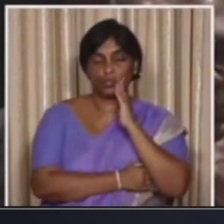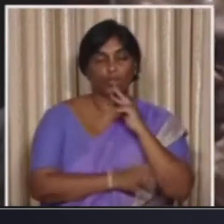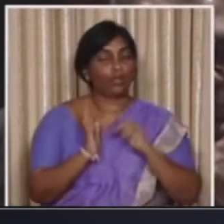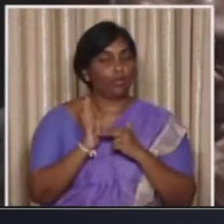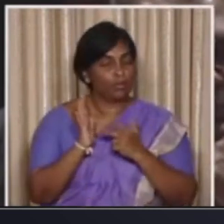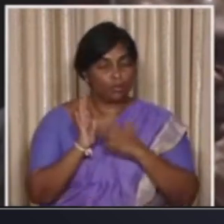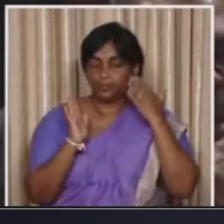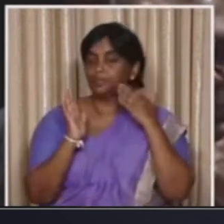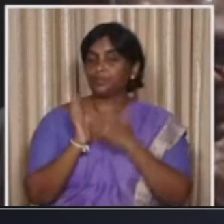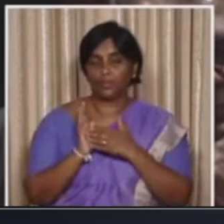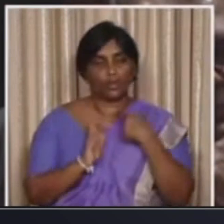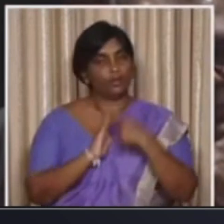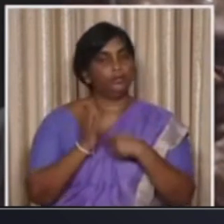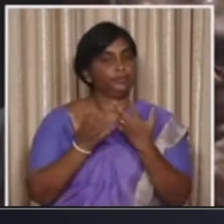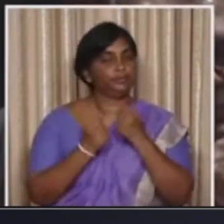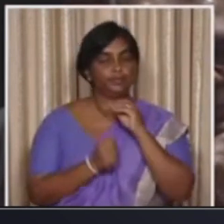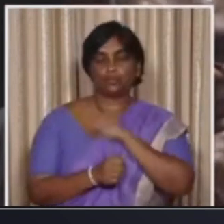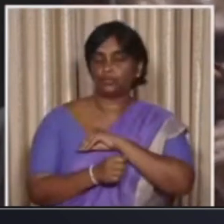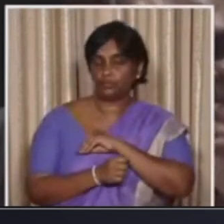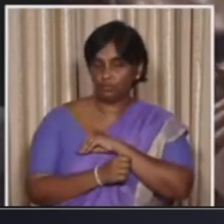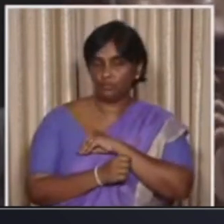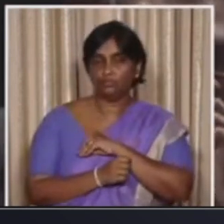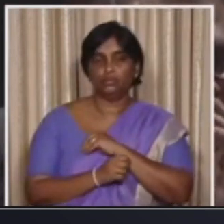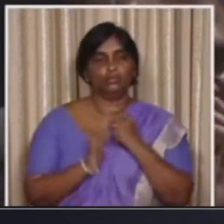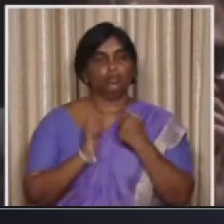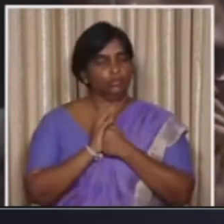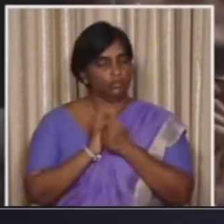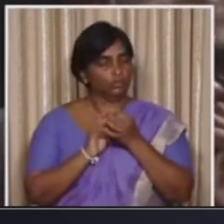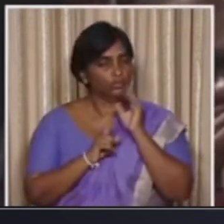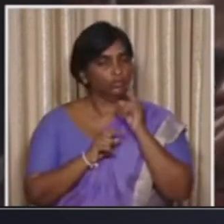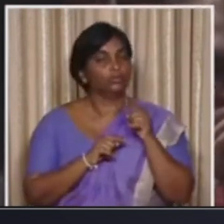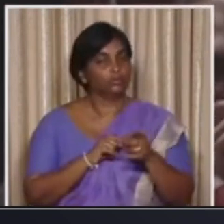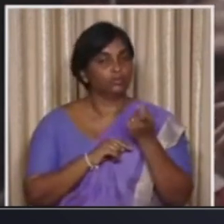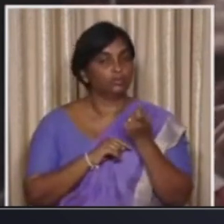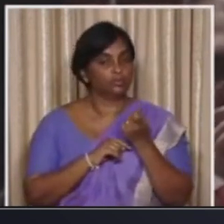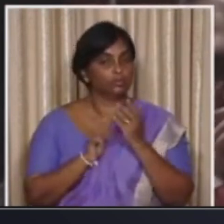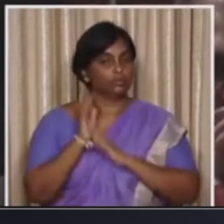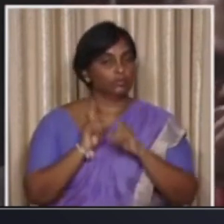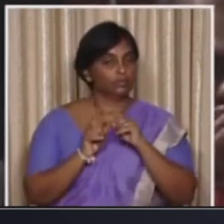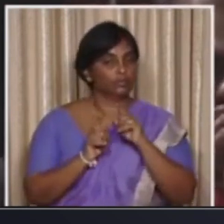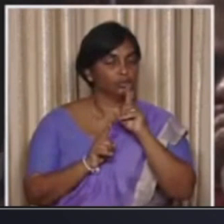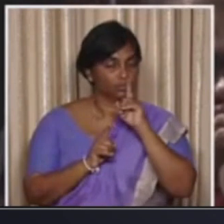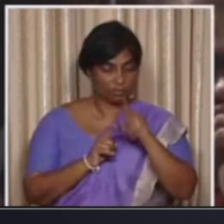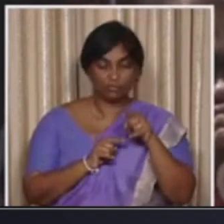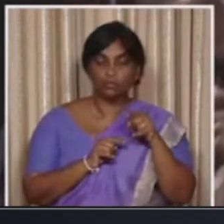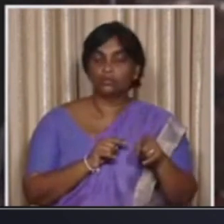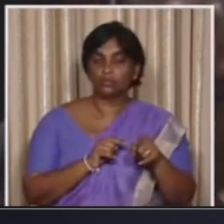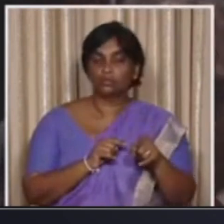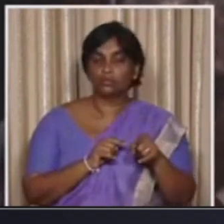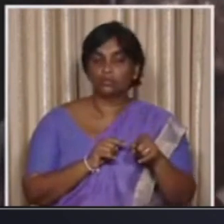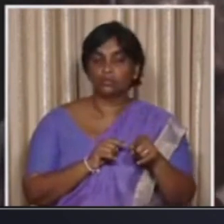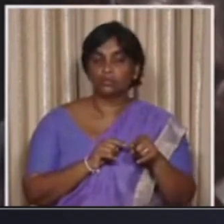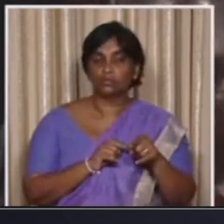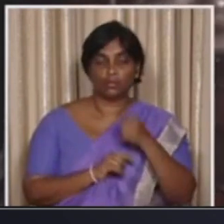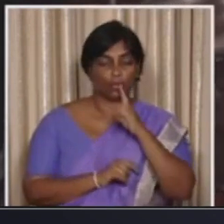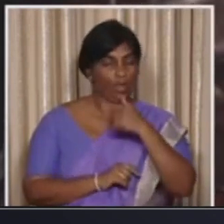prti pilibanda wa, rata dalam bin adar pilibanda wa. Sababat tumal, me mudah lama tiada se kila kianne, darda heart